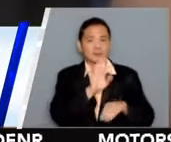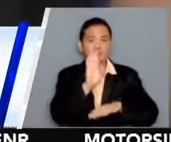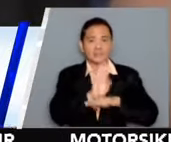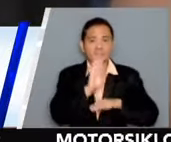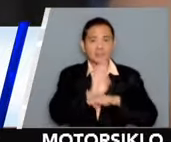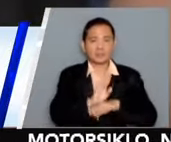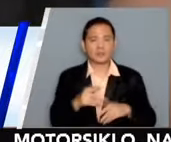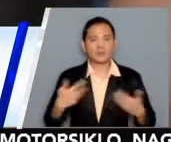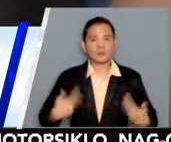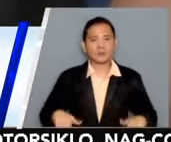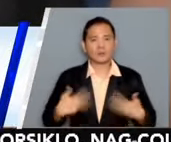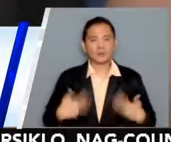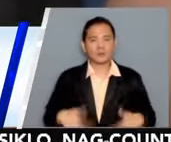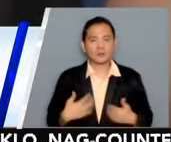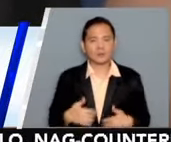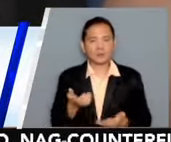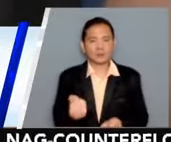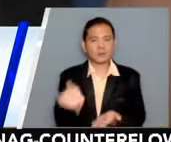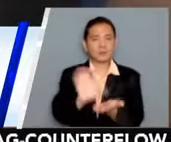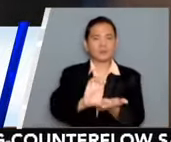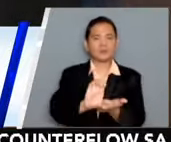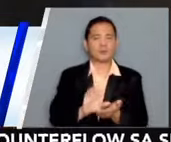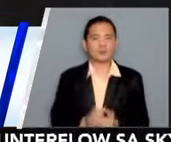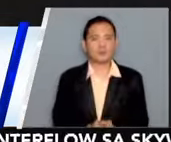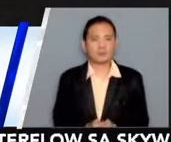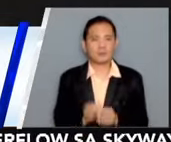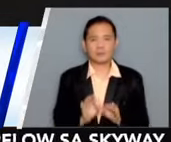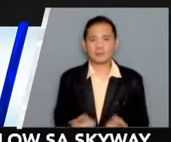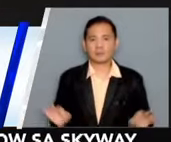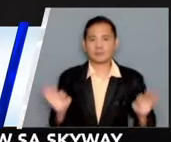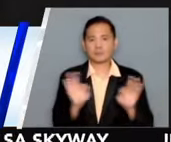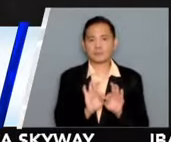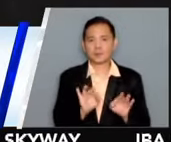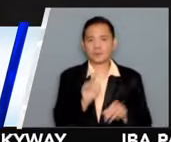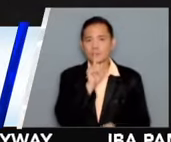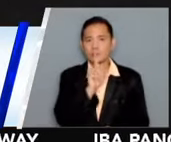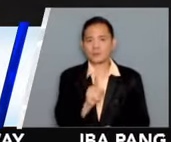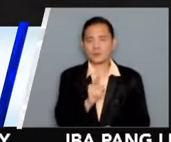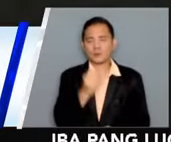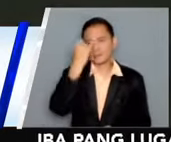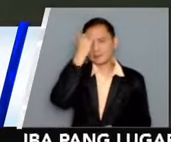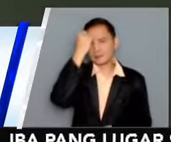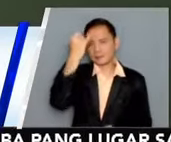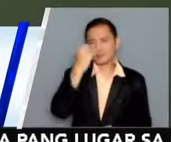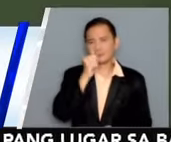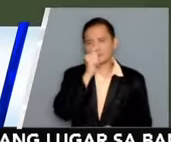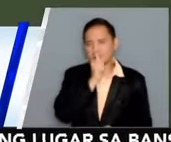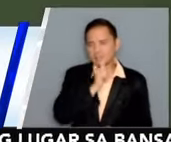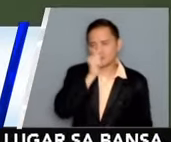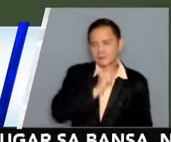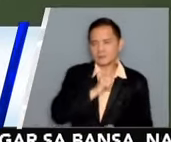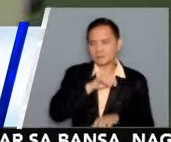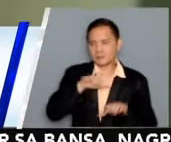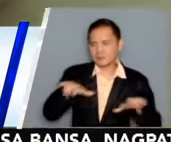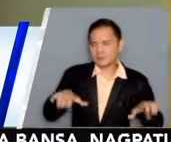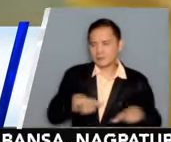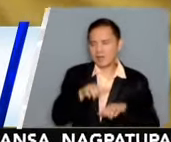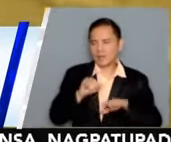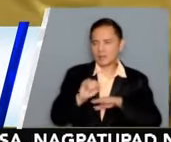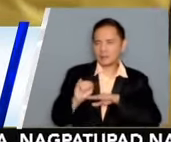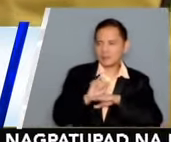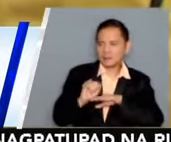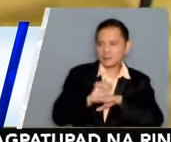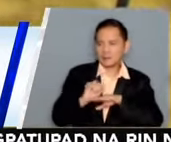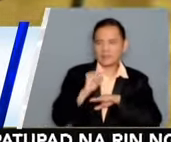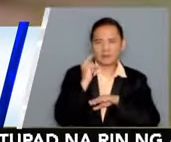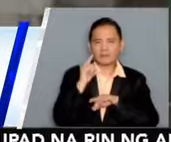na puhunan. Kailangan lang din daw talaga ng diskarte at syaga sa pagbenta ng samot-saring paninda